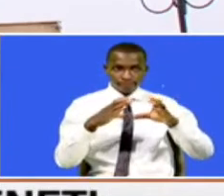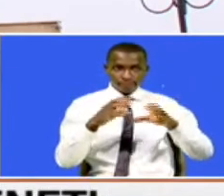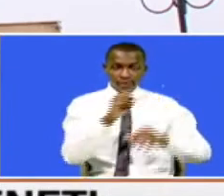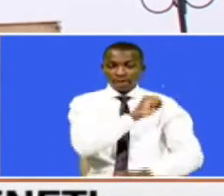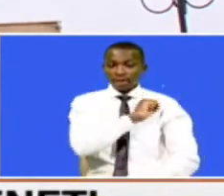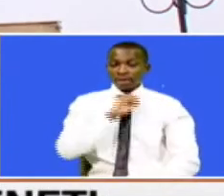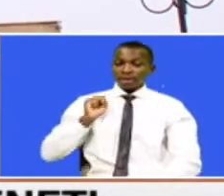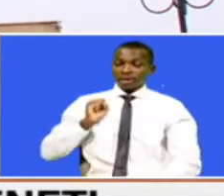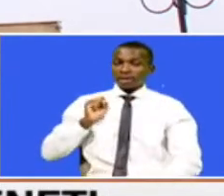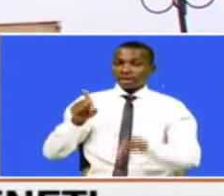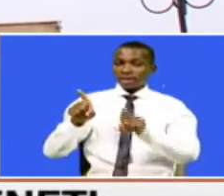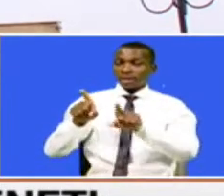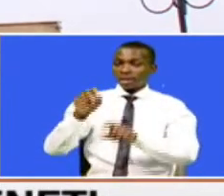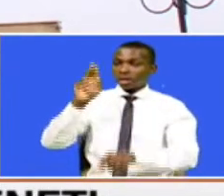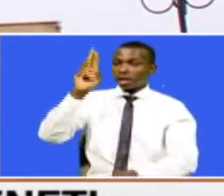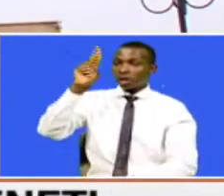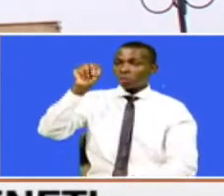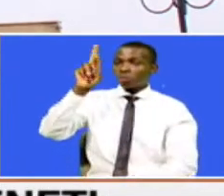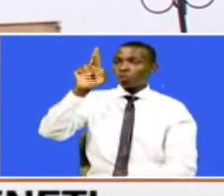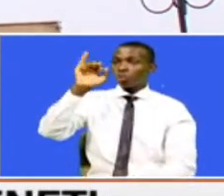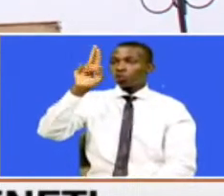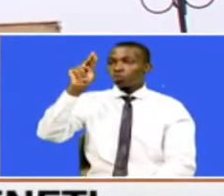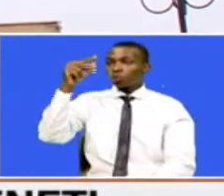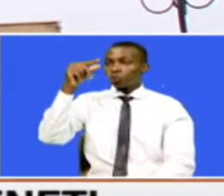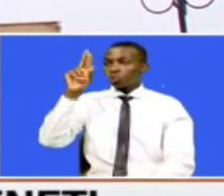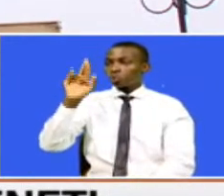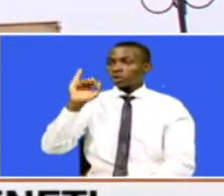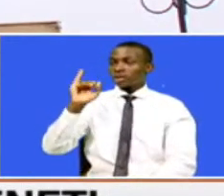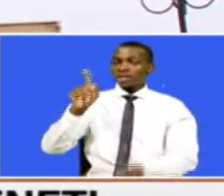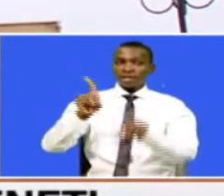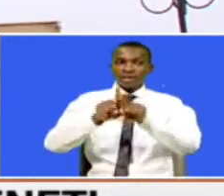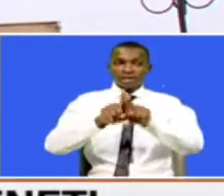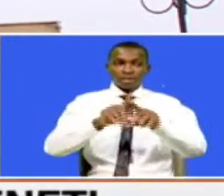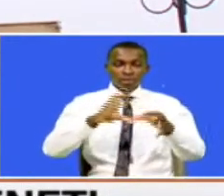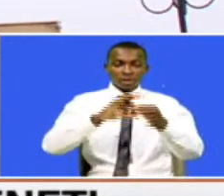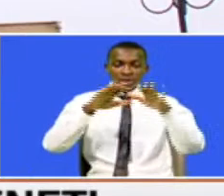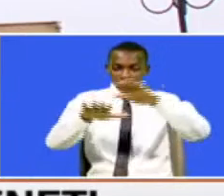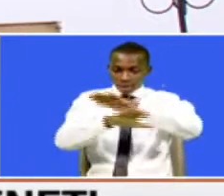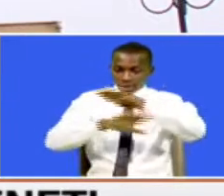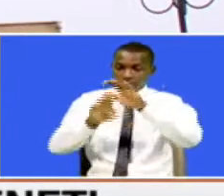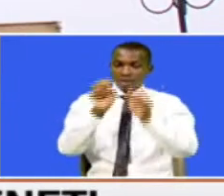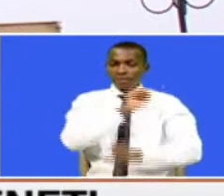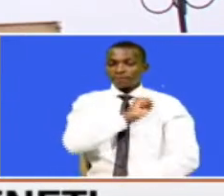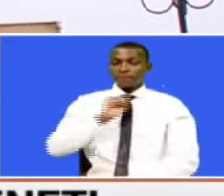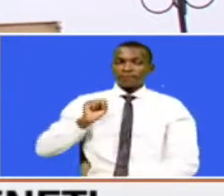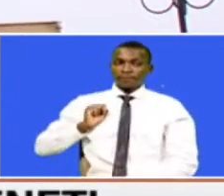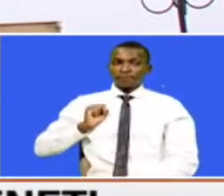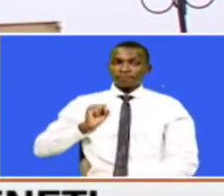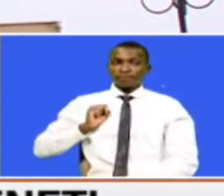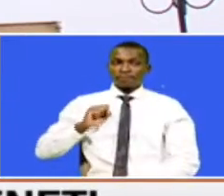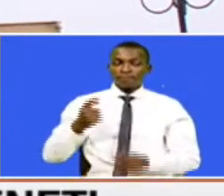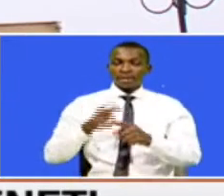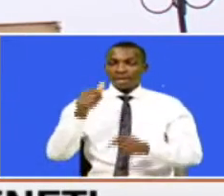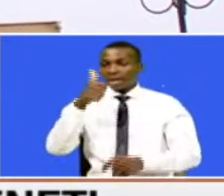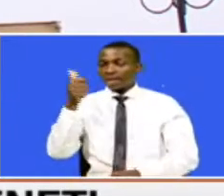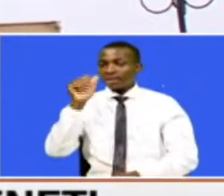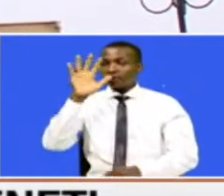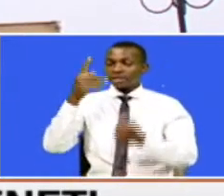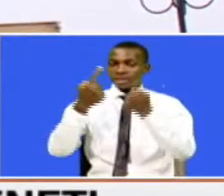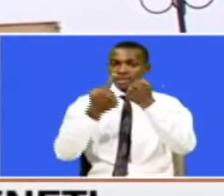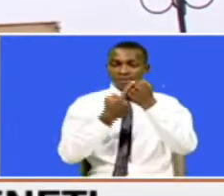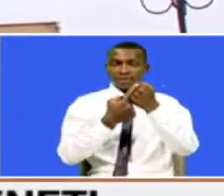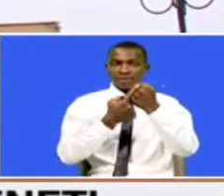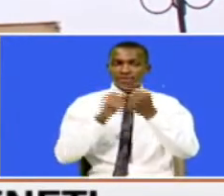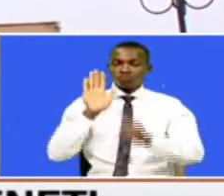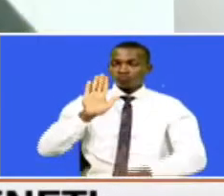pia alichaguliwa naibu spika katika kipute hicho. Hapo awali maseneta 66 walilishwa kiapo, wakiwemo maseneta